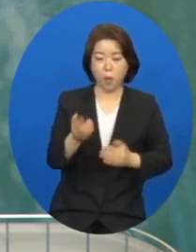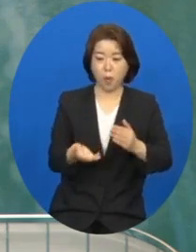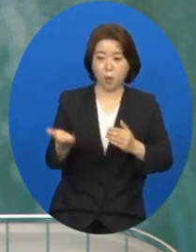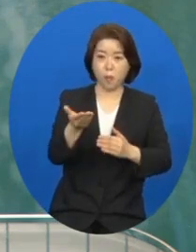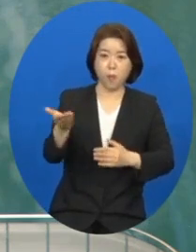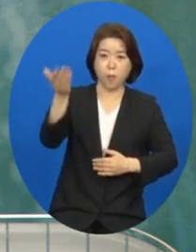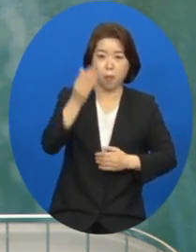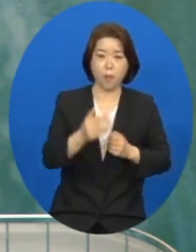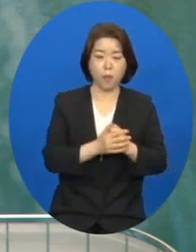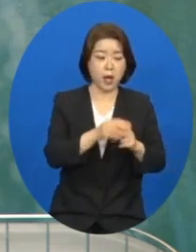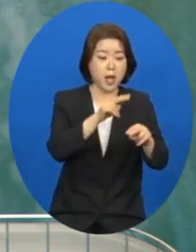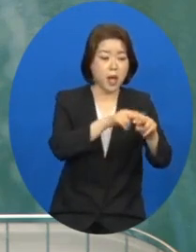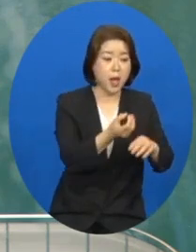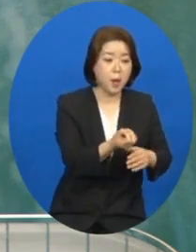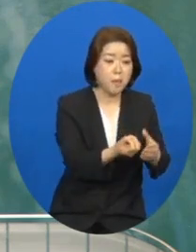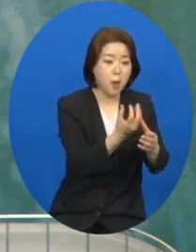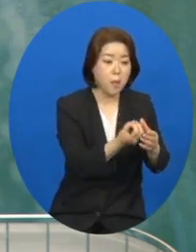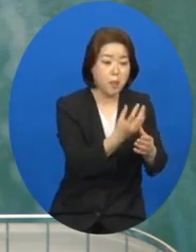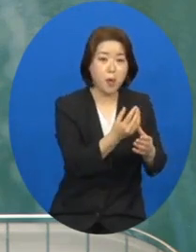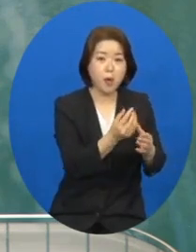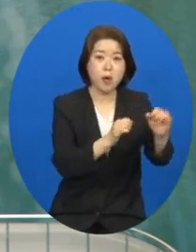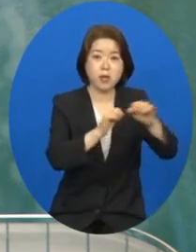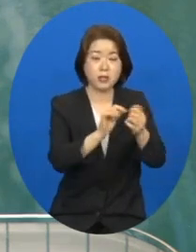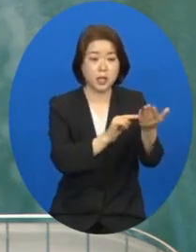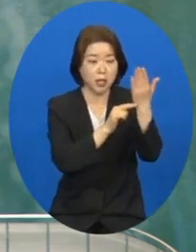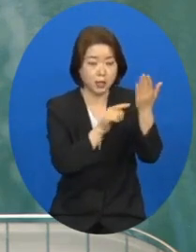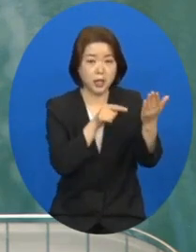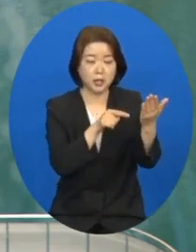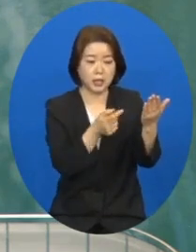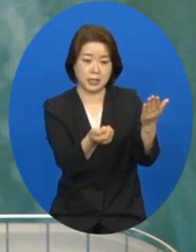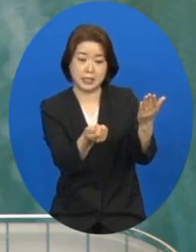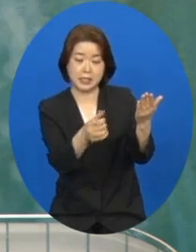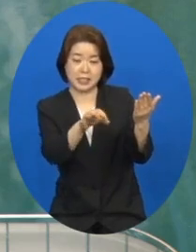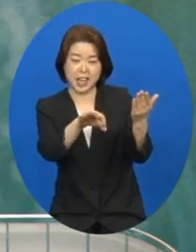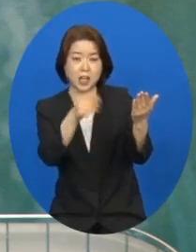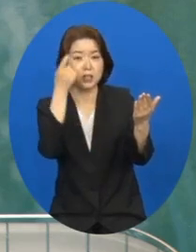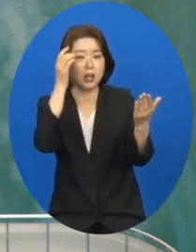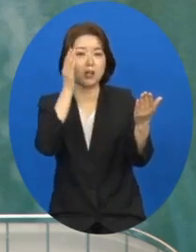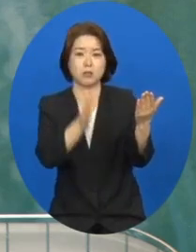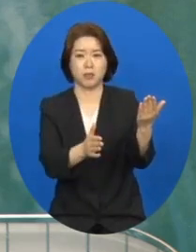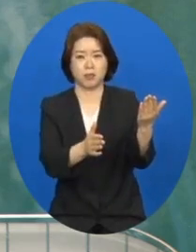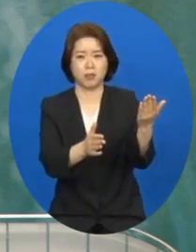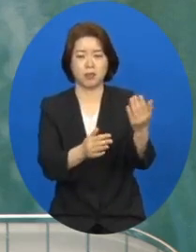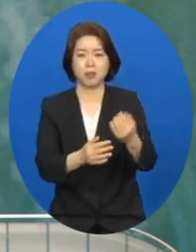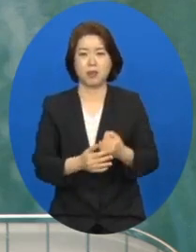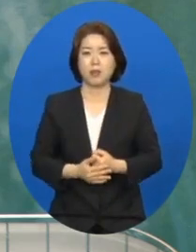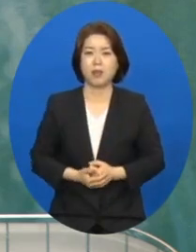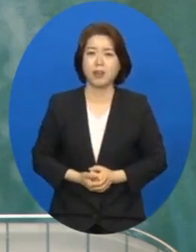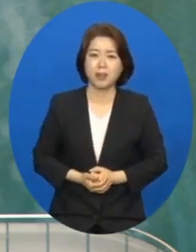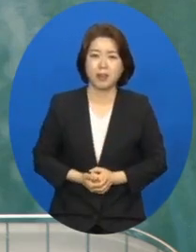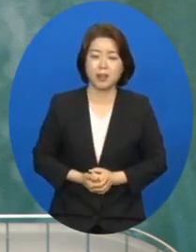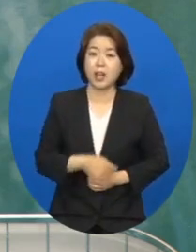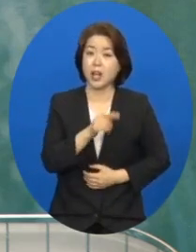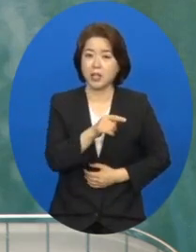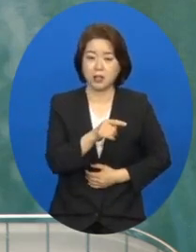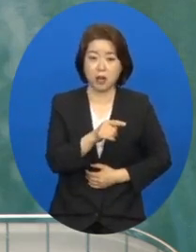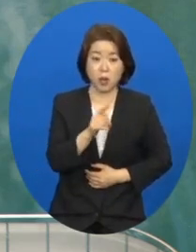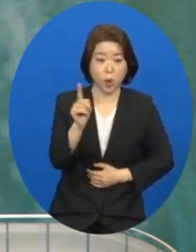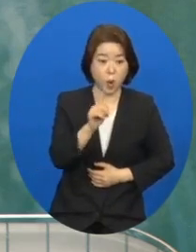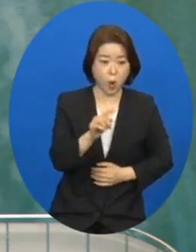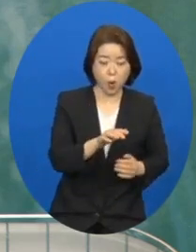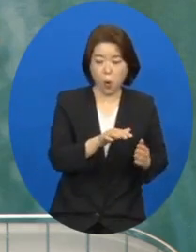같이 그렇게 역사가 나타날 때 여러분, 이걸 절대로 작게 생각하면 안 되는 겁니다. 그것은 어느